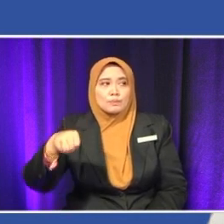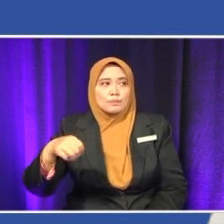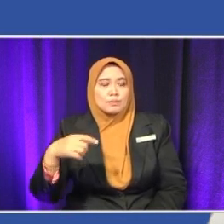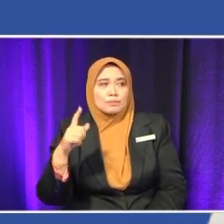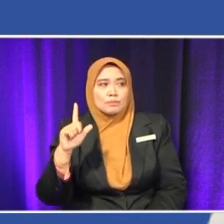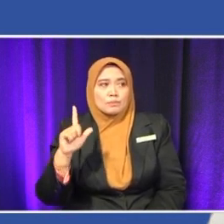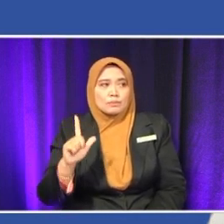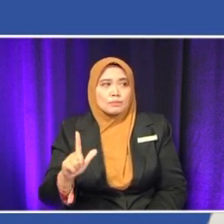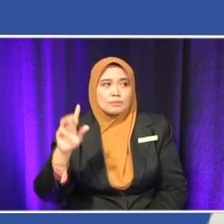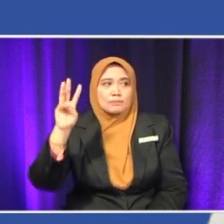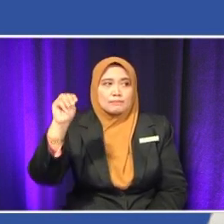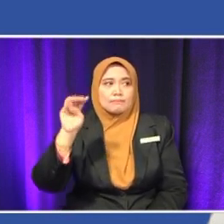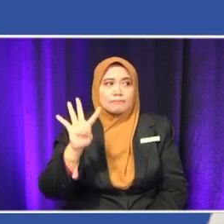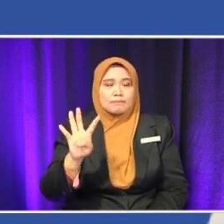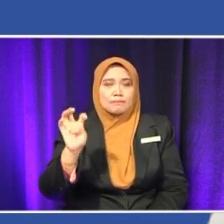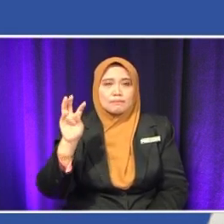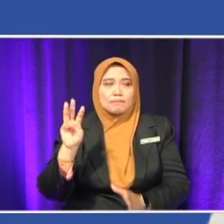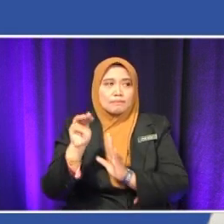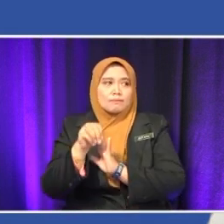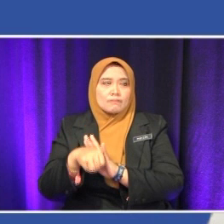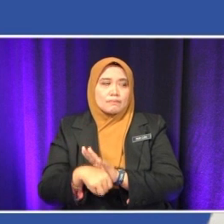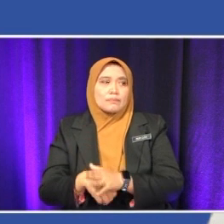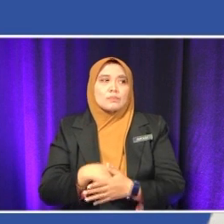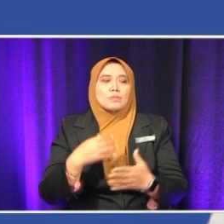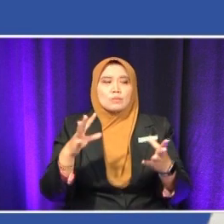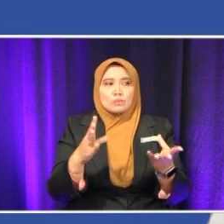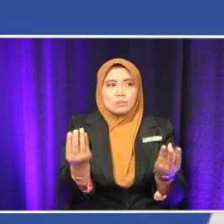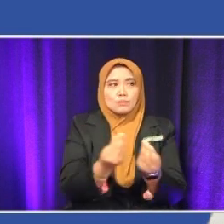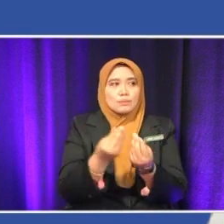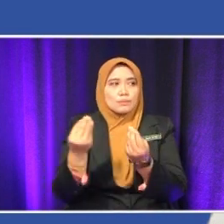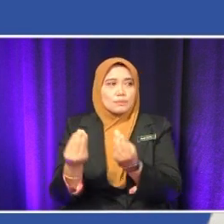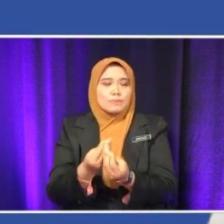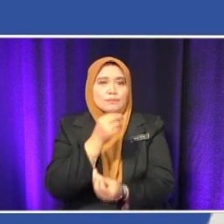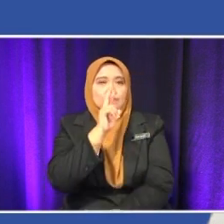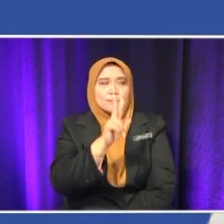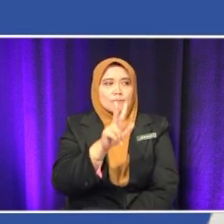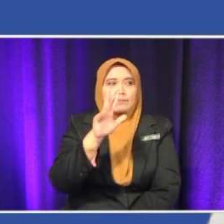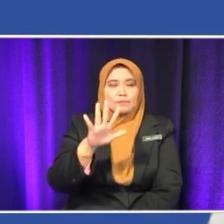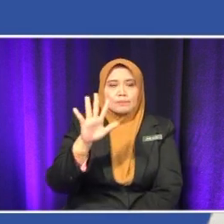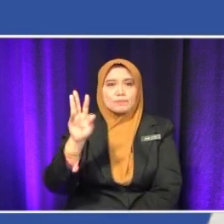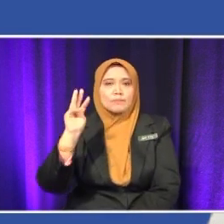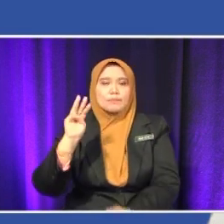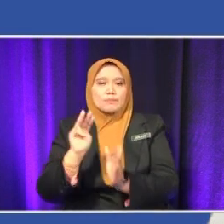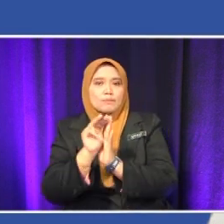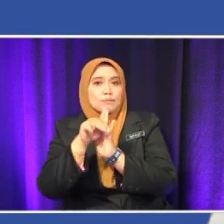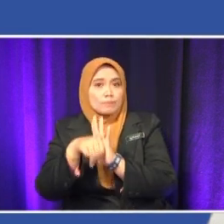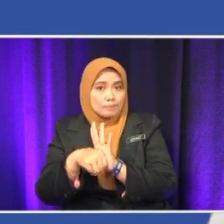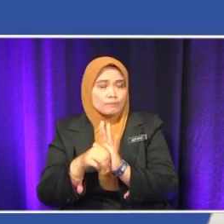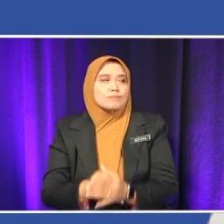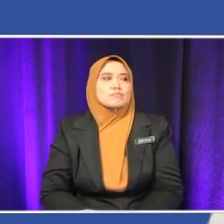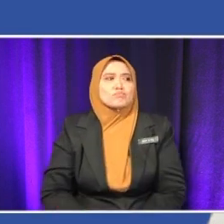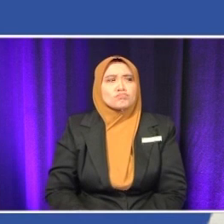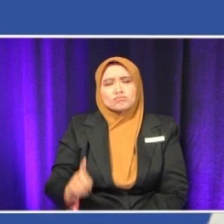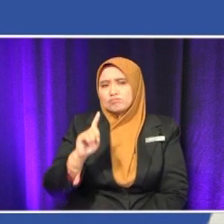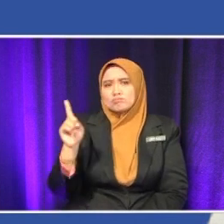M 40 minit. Jumlah 355 minit. Laluan pertama tadi 370 minit, laluan kedua 355 minit. Yang